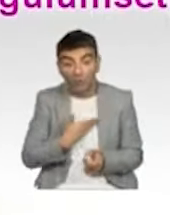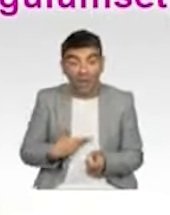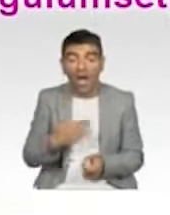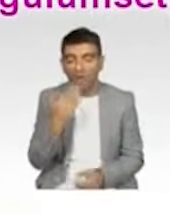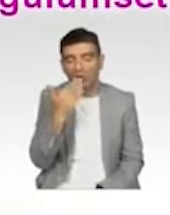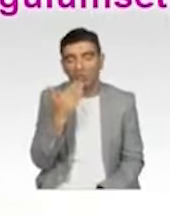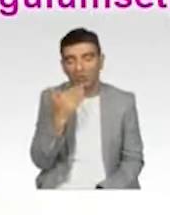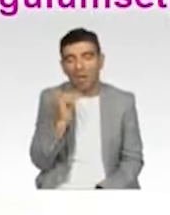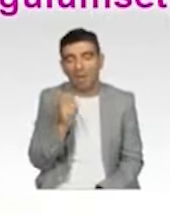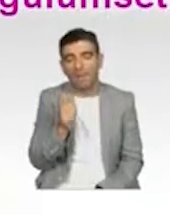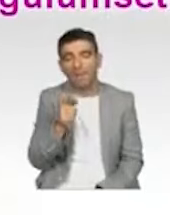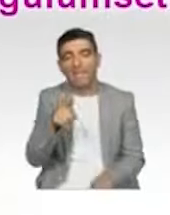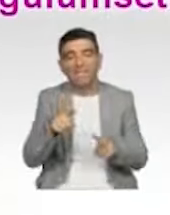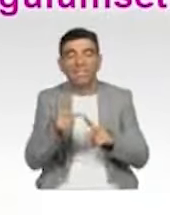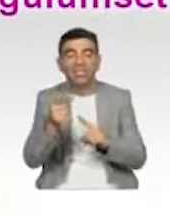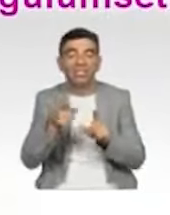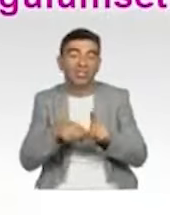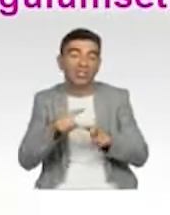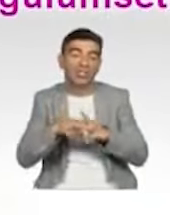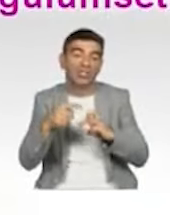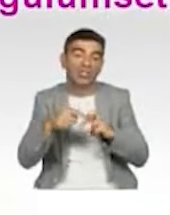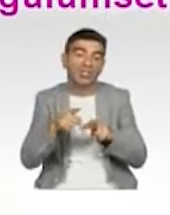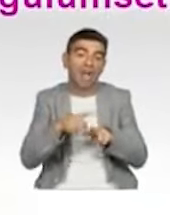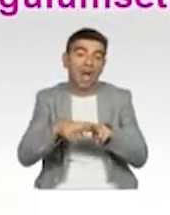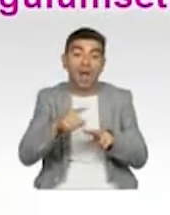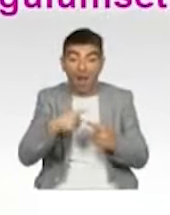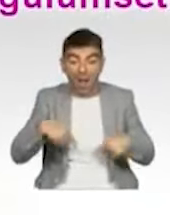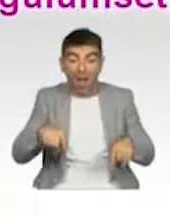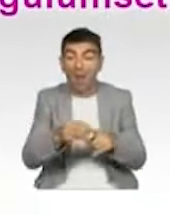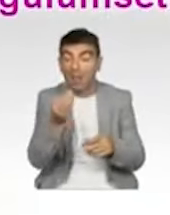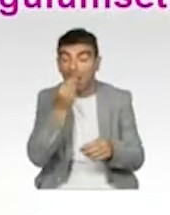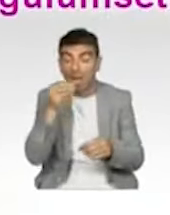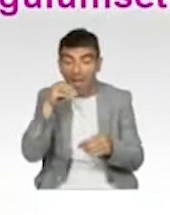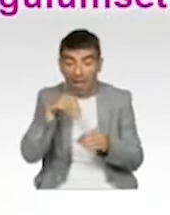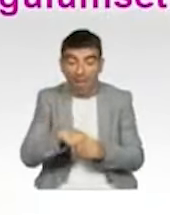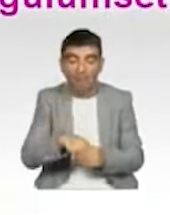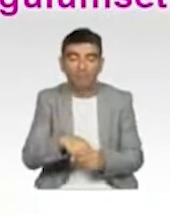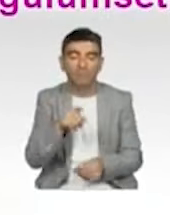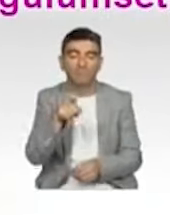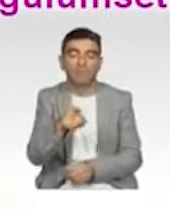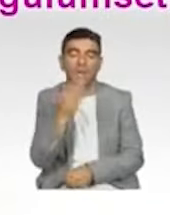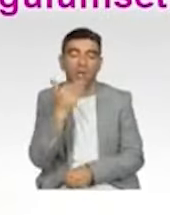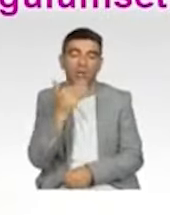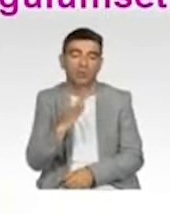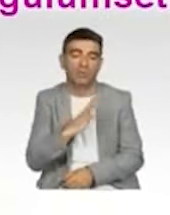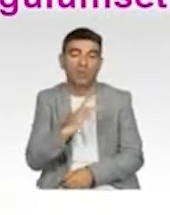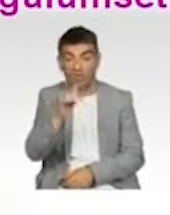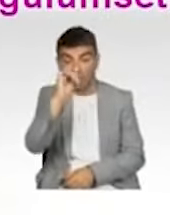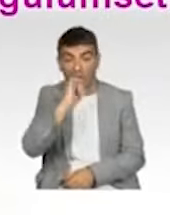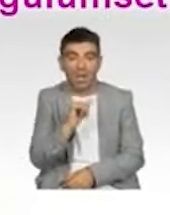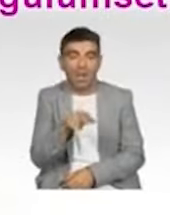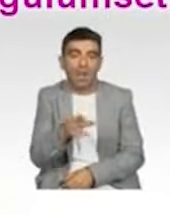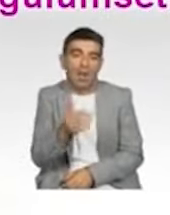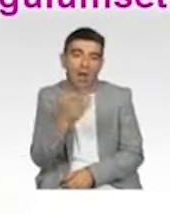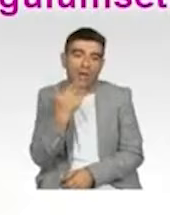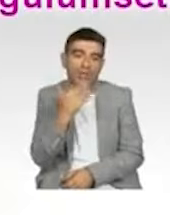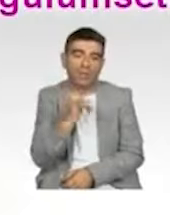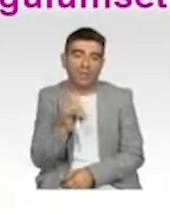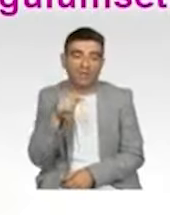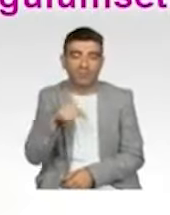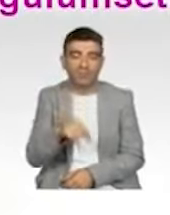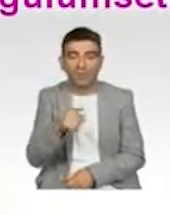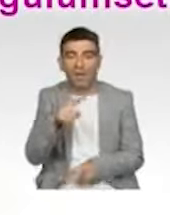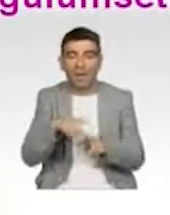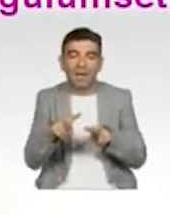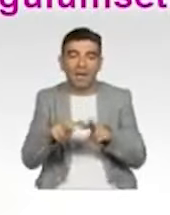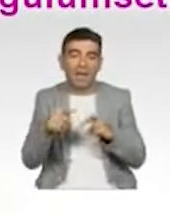acı. Tatlı mı? Acı. Nijerya özellikle tüm yemekleri acı. Yani o derece. Her şey, hatta içecek bile acı oluyor. Buradan o zaman hemen Emre